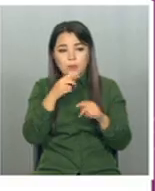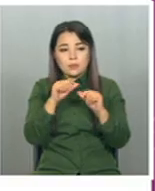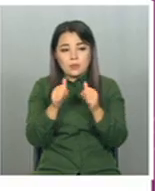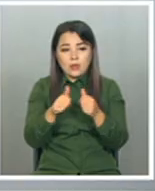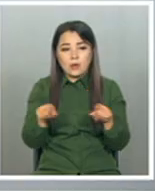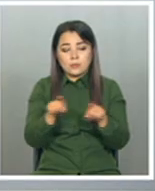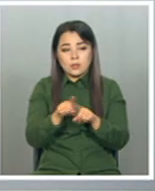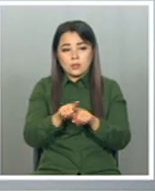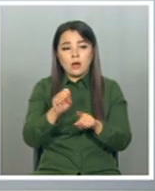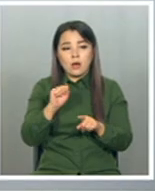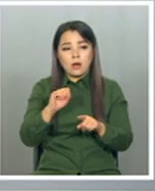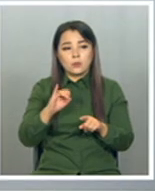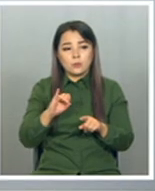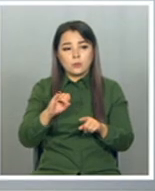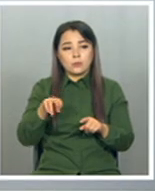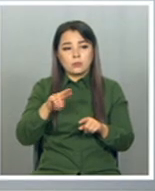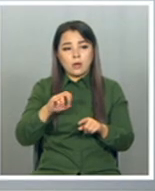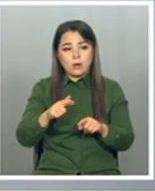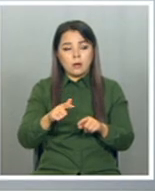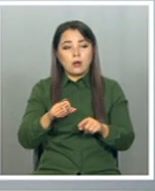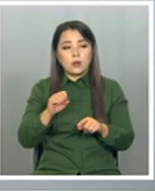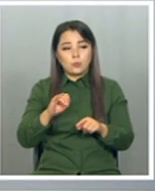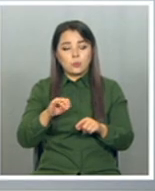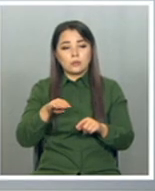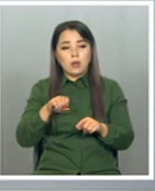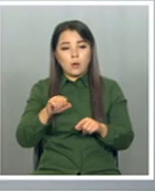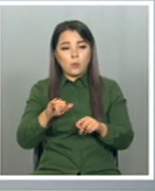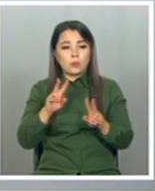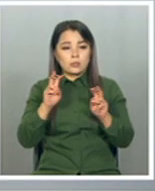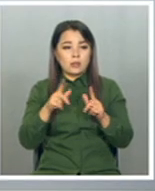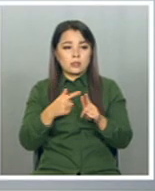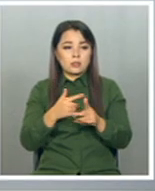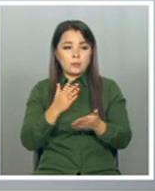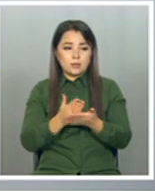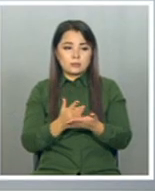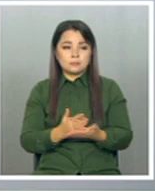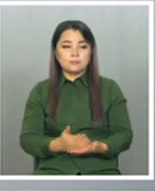бұл таудың атын Аюдак, яғни Аютау деп атаған.